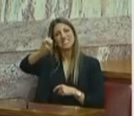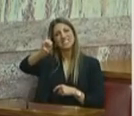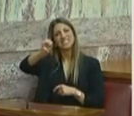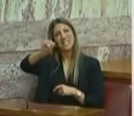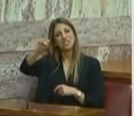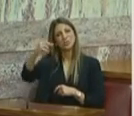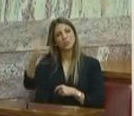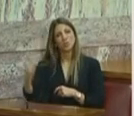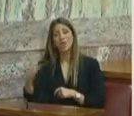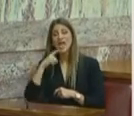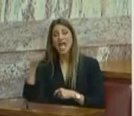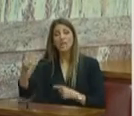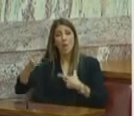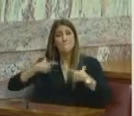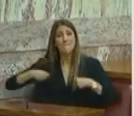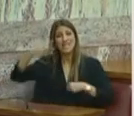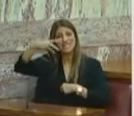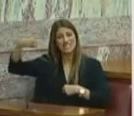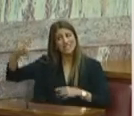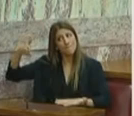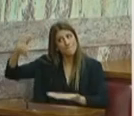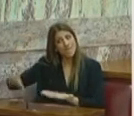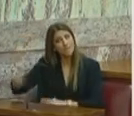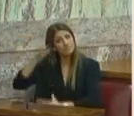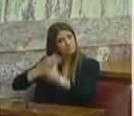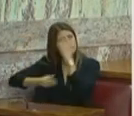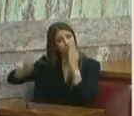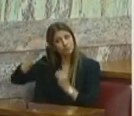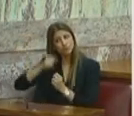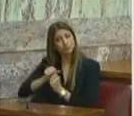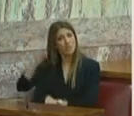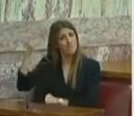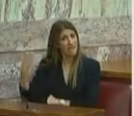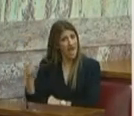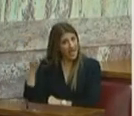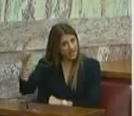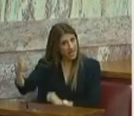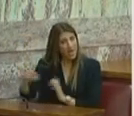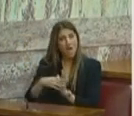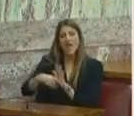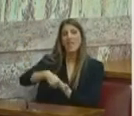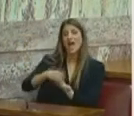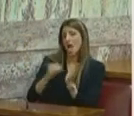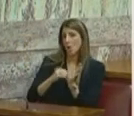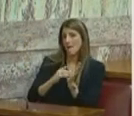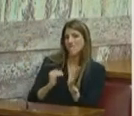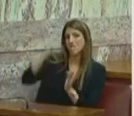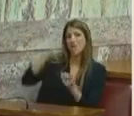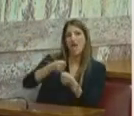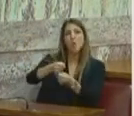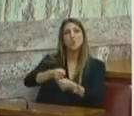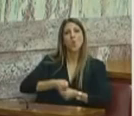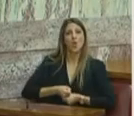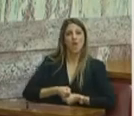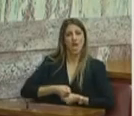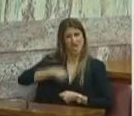στελέχη του ΣΥΡΙΖΑ πήγαν υπότροφοι και σπούδασαν, καθώς και με τη Βόρειο Κορέα, με αυτές τις μεγάλες και